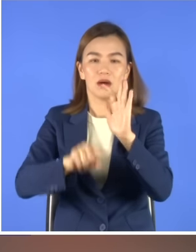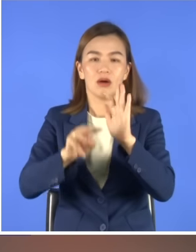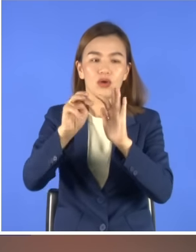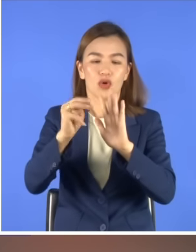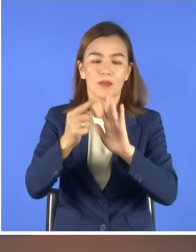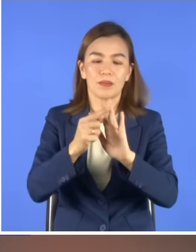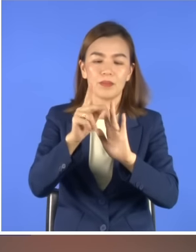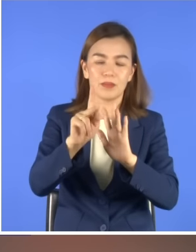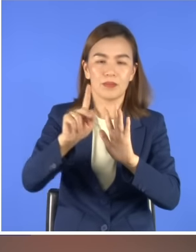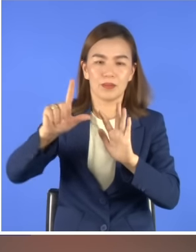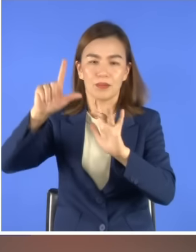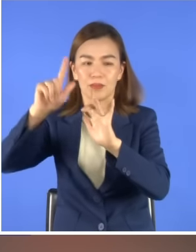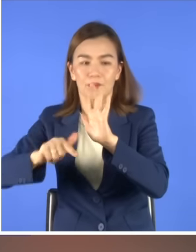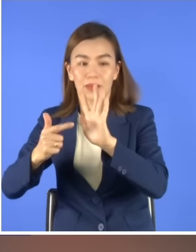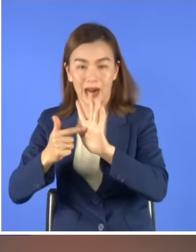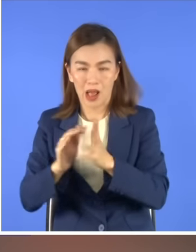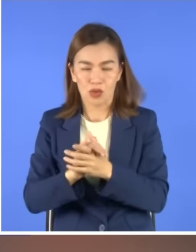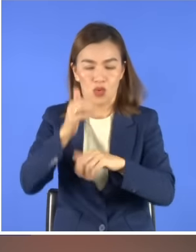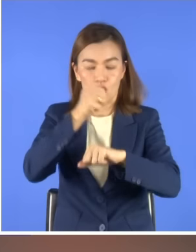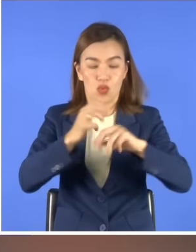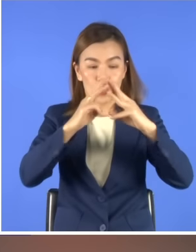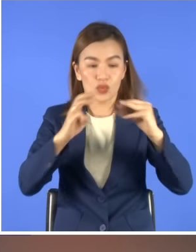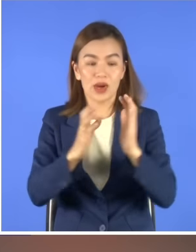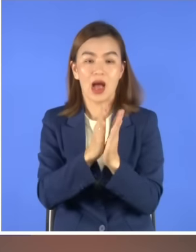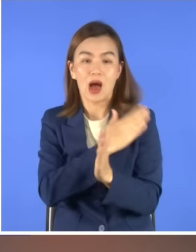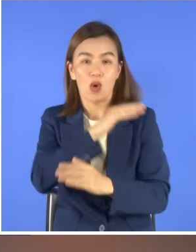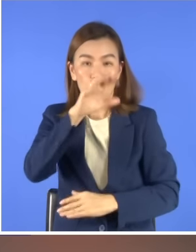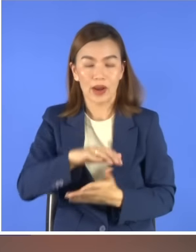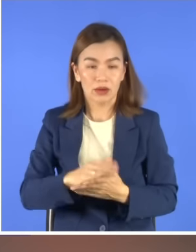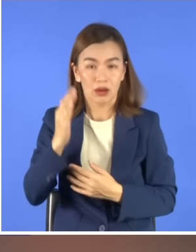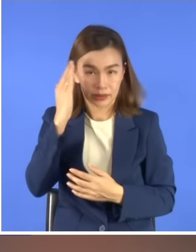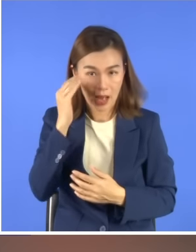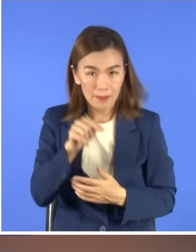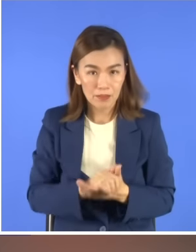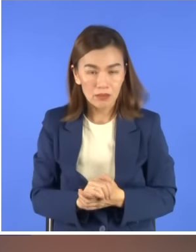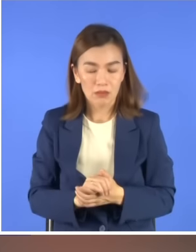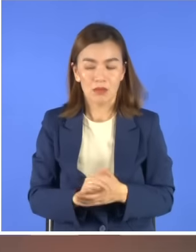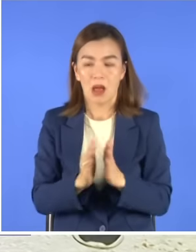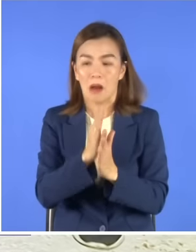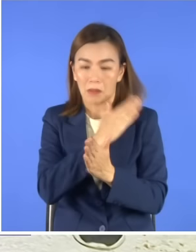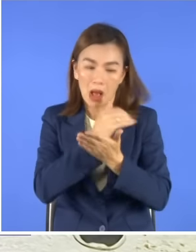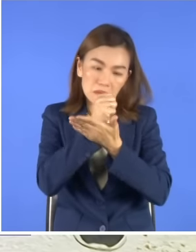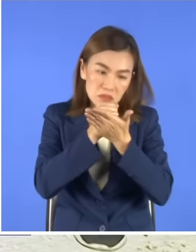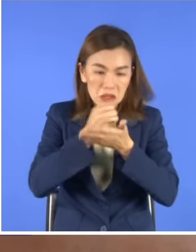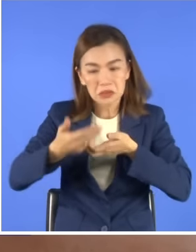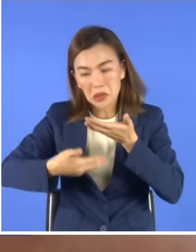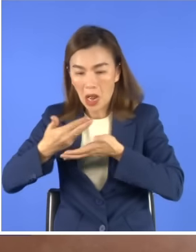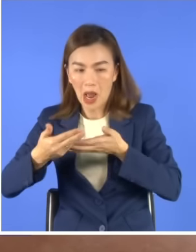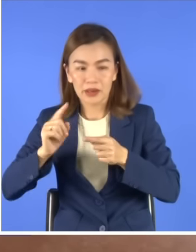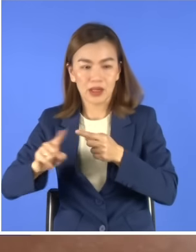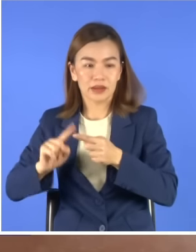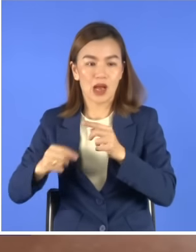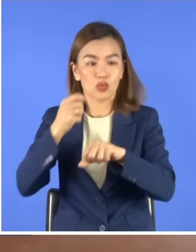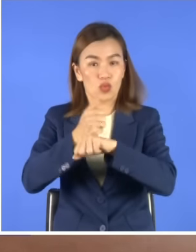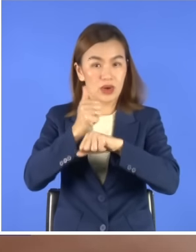าหูเกิดเรื่องแบบนี้เนี่ยท่านทราบไห ม ว่าพระลูกวัดเนี่ยนะส่งยาเสพยากันเจ้าอาวาสท่านบอกว่า